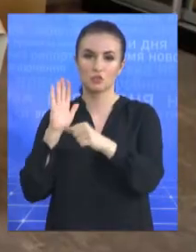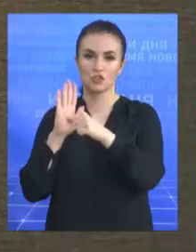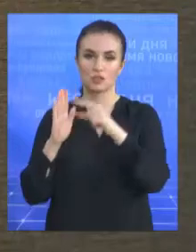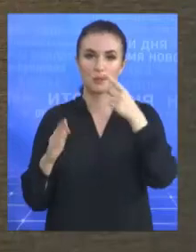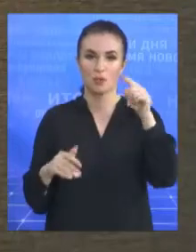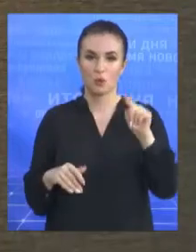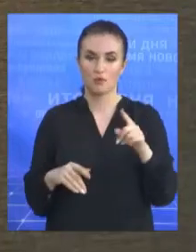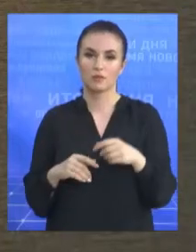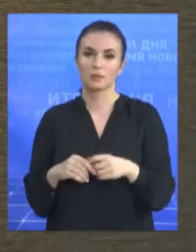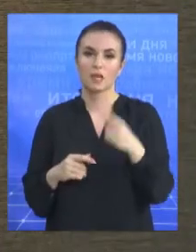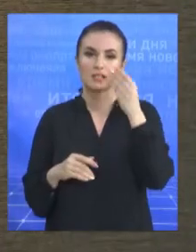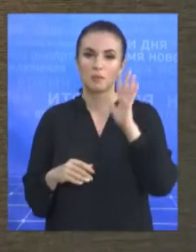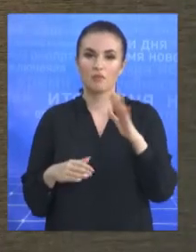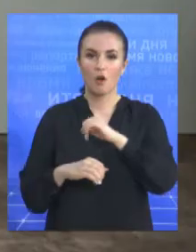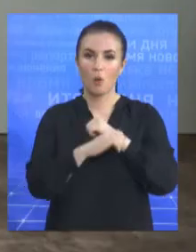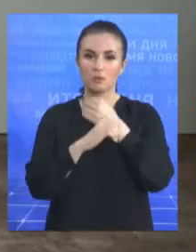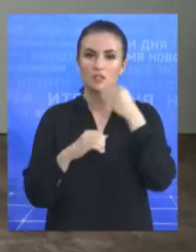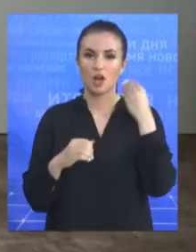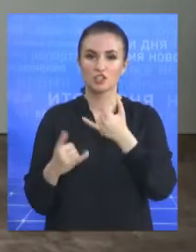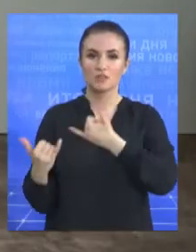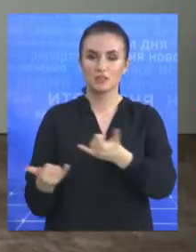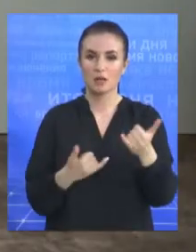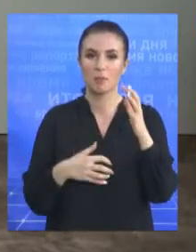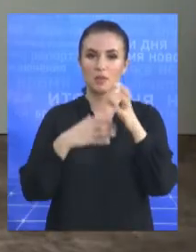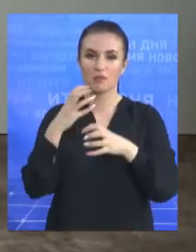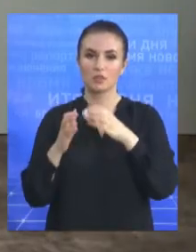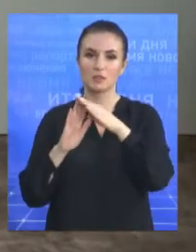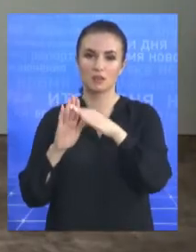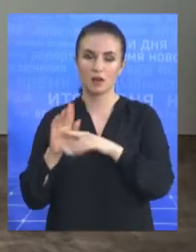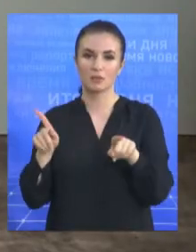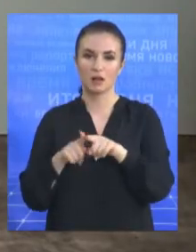76 номеров. Незабываемый отдых с качественным сервисом по мировым